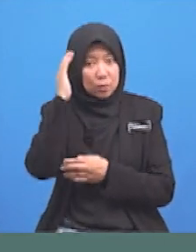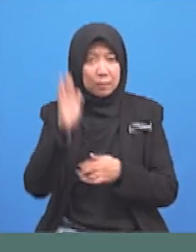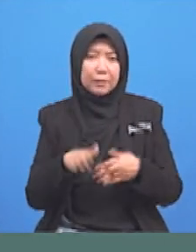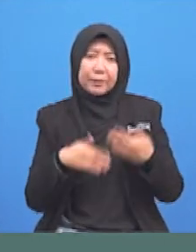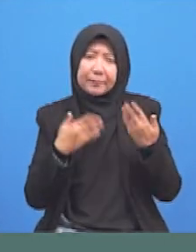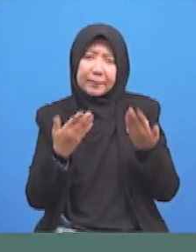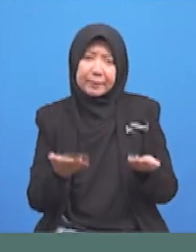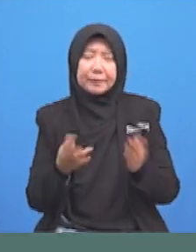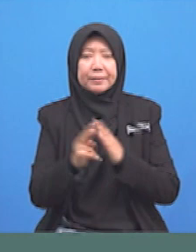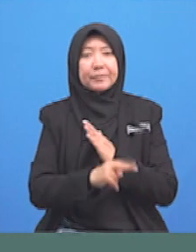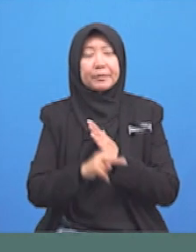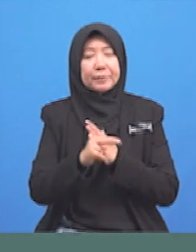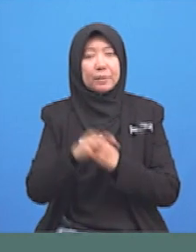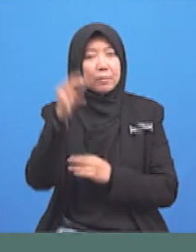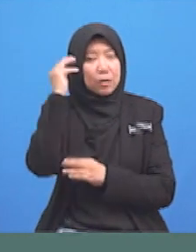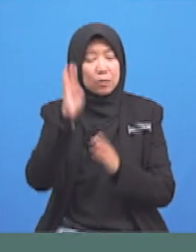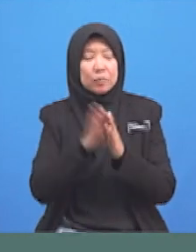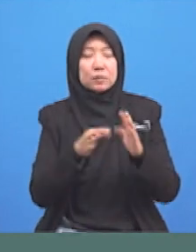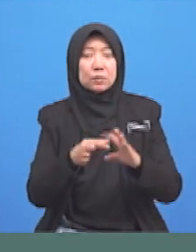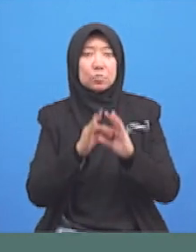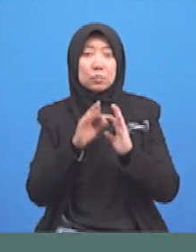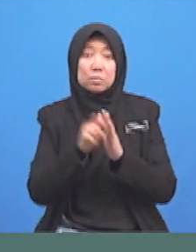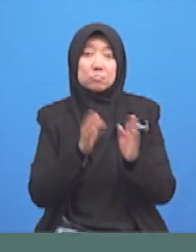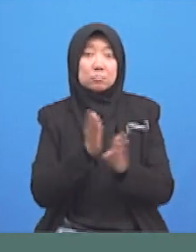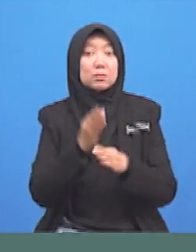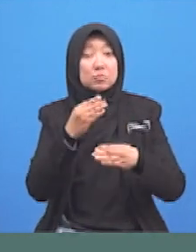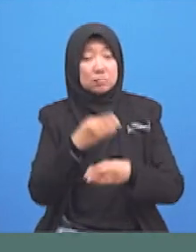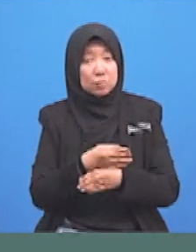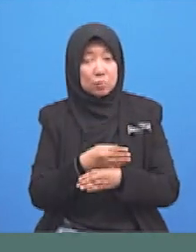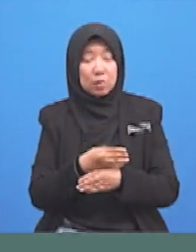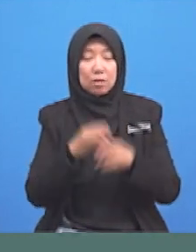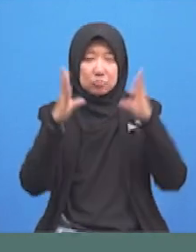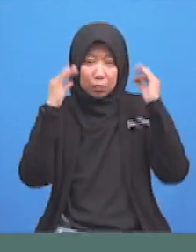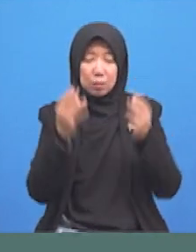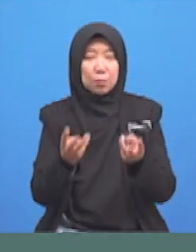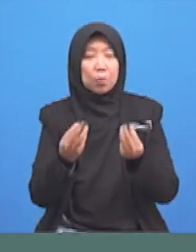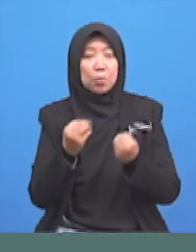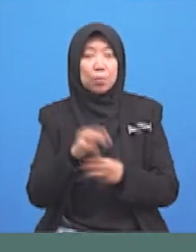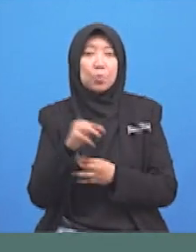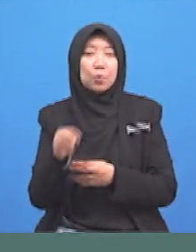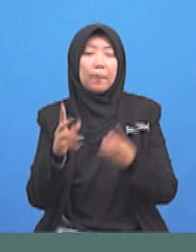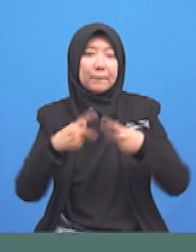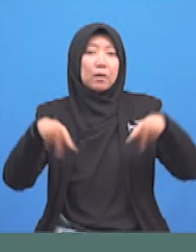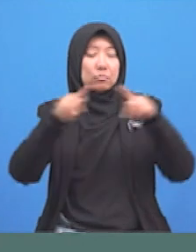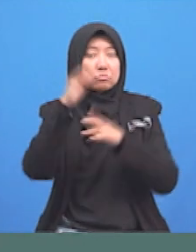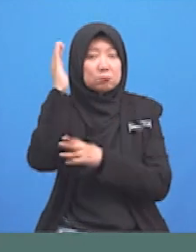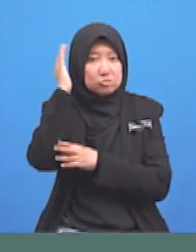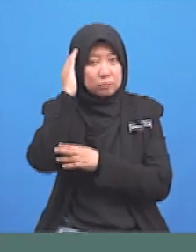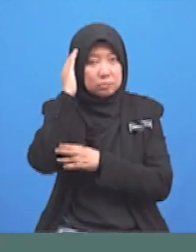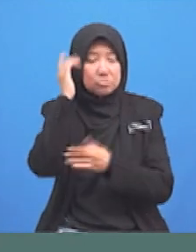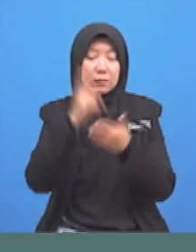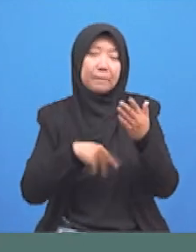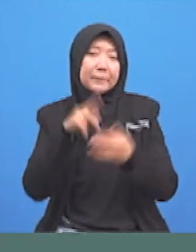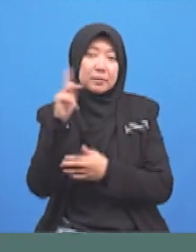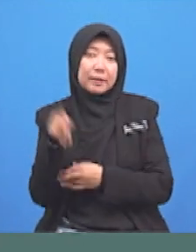bagaimana negeri-negeri Melayu Bersekutu terbentuk. Cikgu mahu murid-murid perlu mengetahui